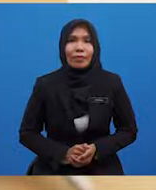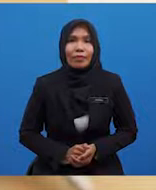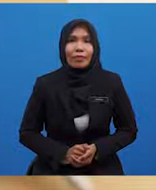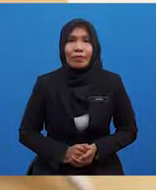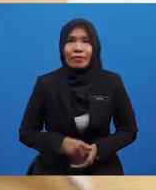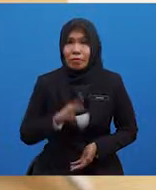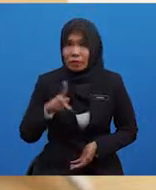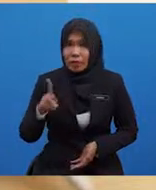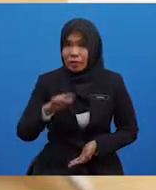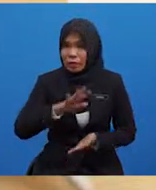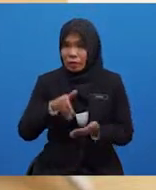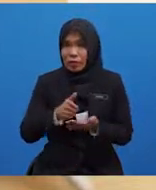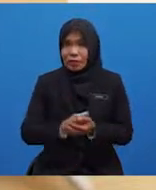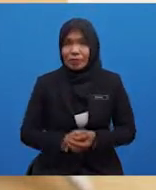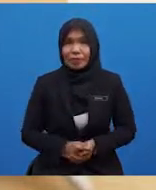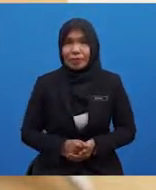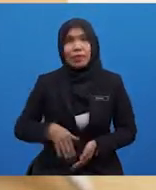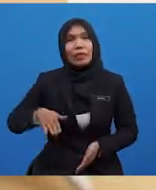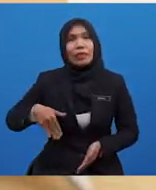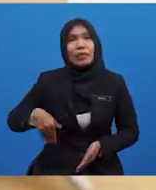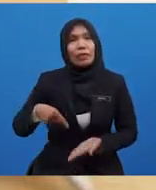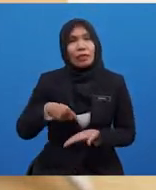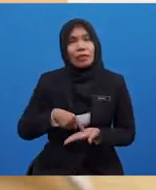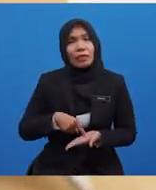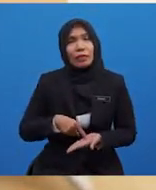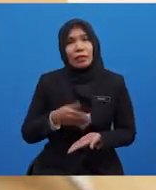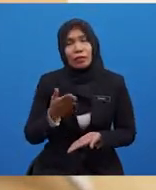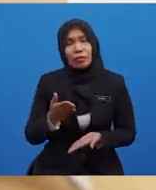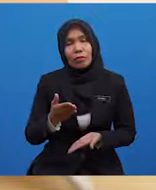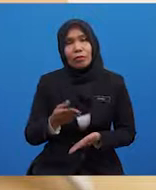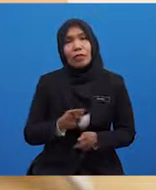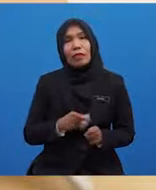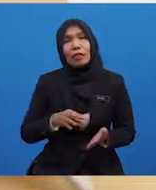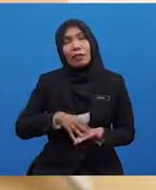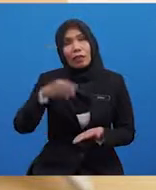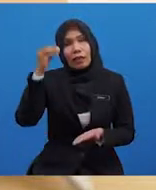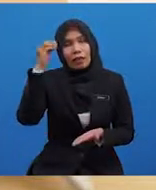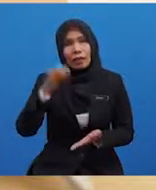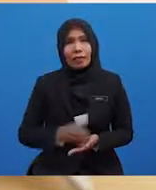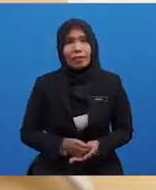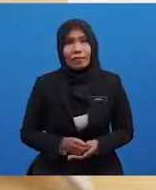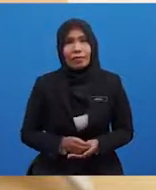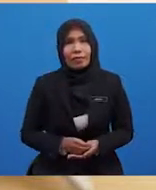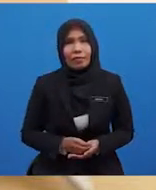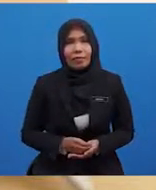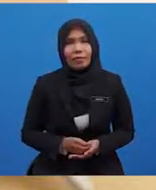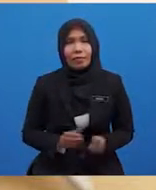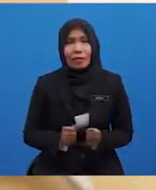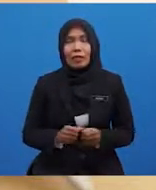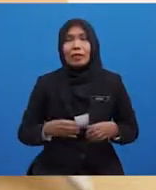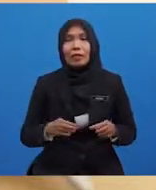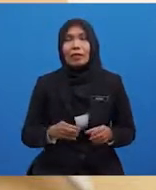Para pelajar sekalian, sebelum ini, kamu telah didedahkan dengan cara